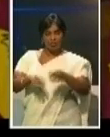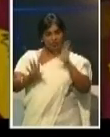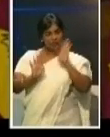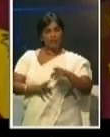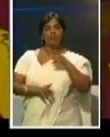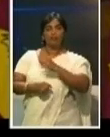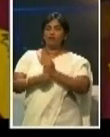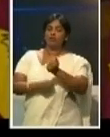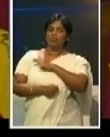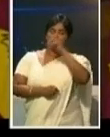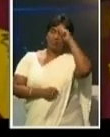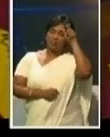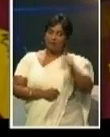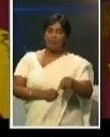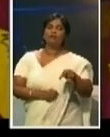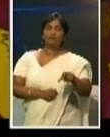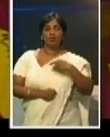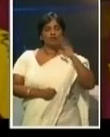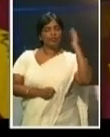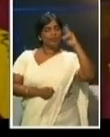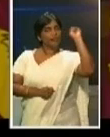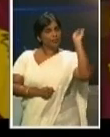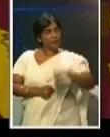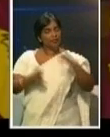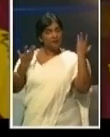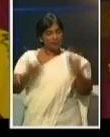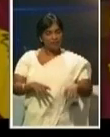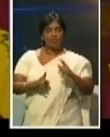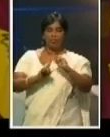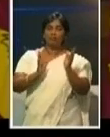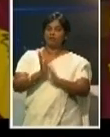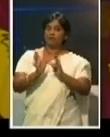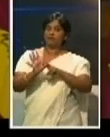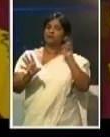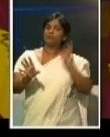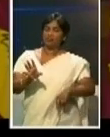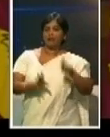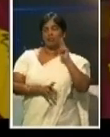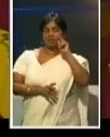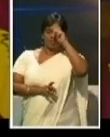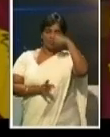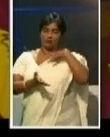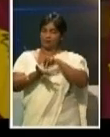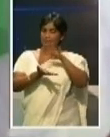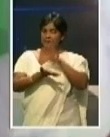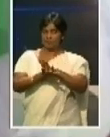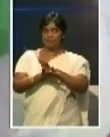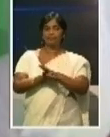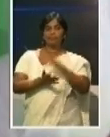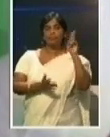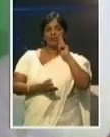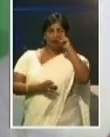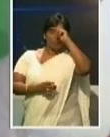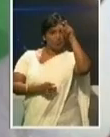කරමින් ගෝඨාභය රාජපක්ෂ මහතා විශිෂ්ට ජයක් ලැබීමත් සමග අගමැතිවරණයෙන් ඉවත් වීමට වික්‍රමසිංහ මහතා තීරණය කළා.